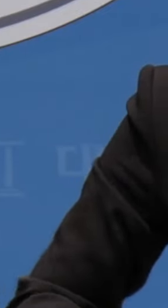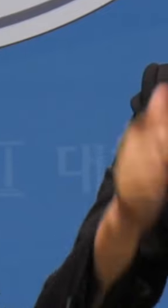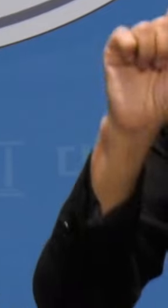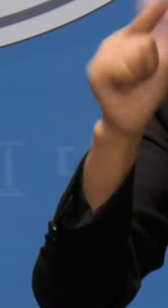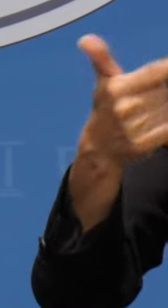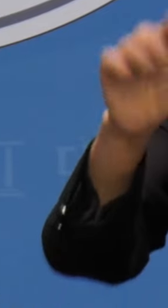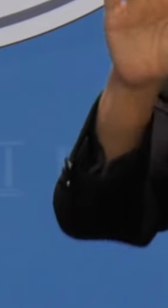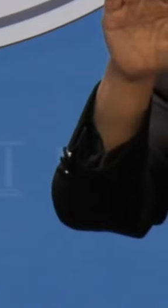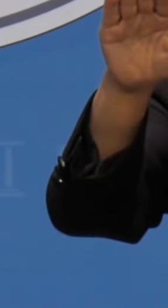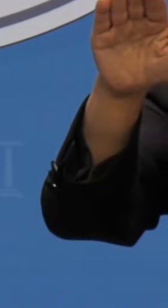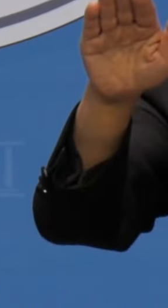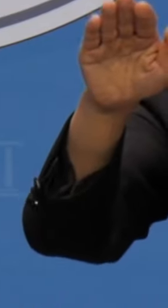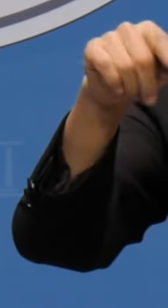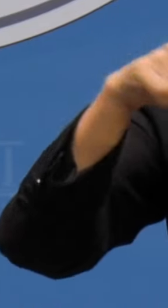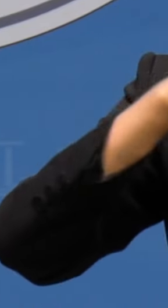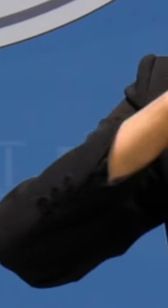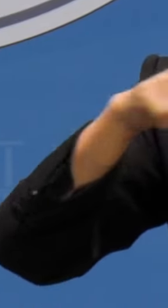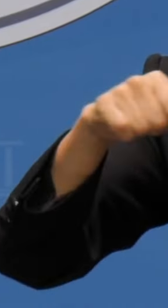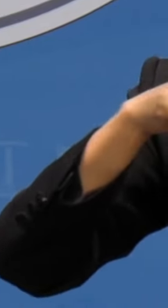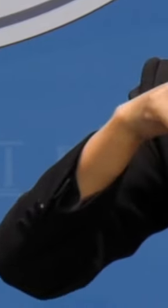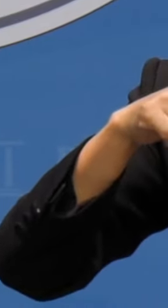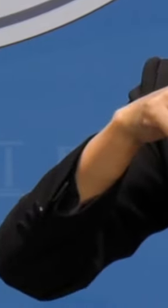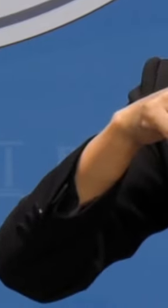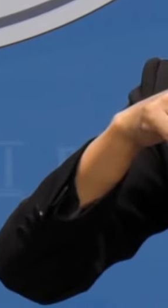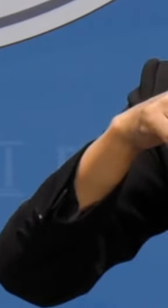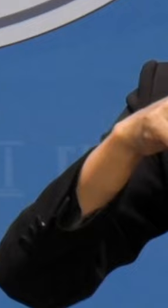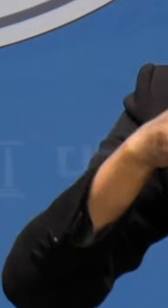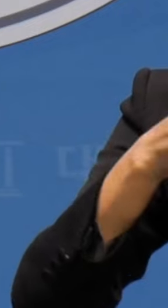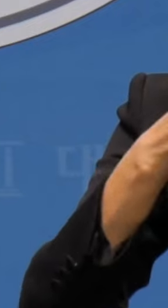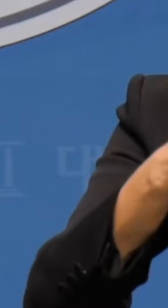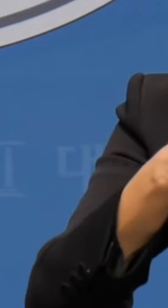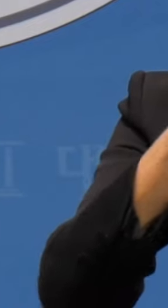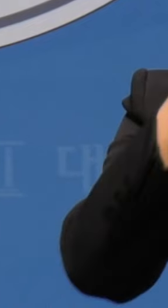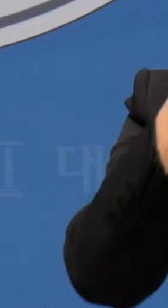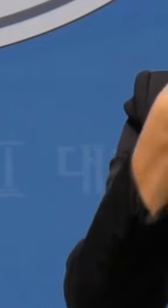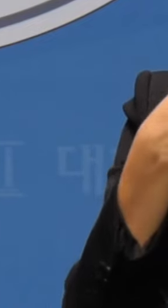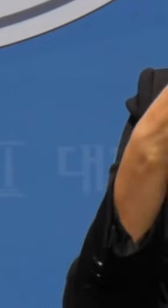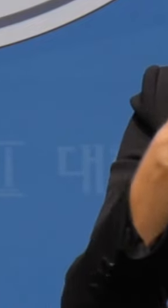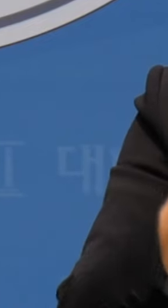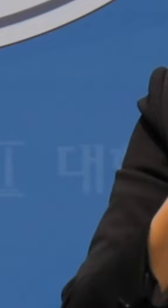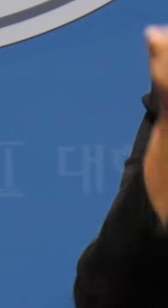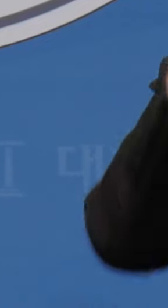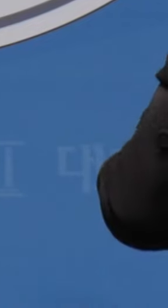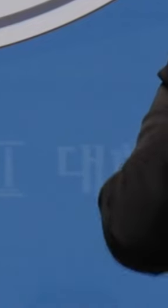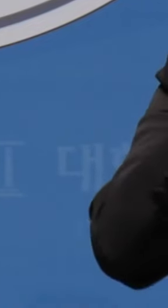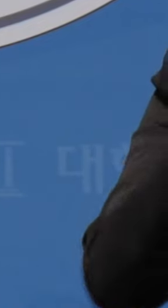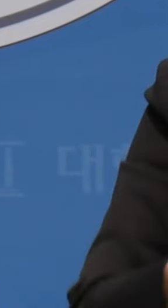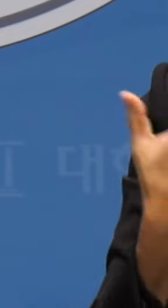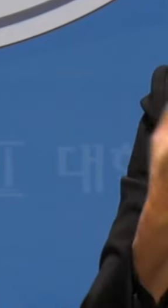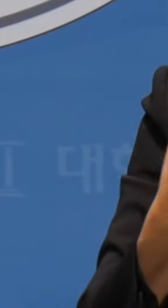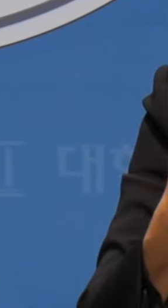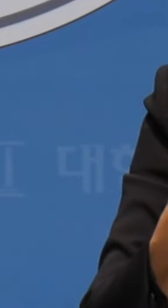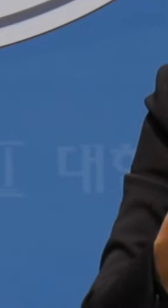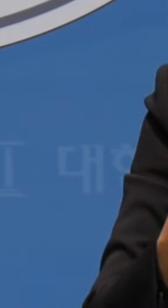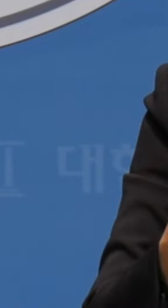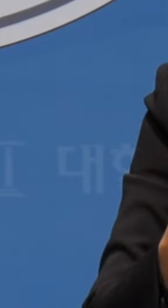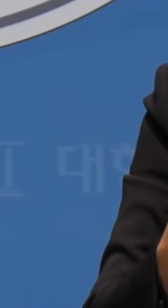한동훈 대표는 정치 브로커에게 당한 피해자 코스프레하며 게이트를 덮을 생각은 꿈에도 하지